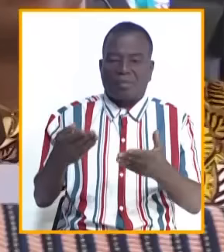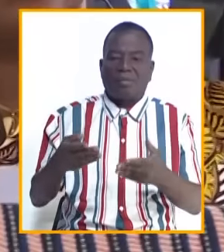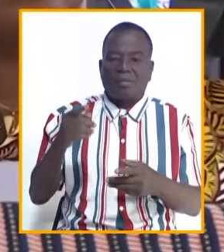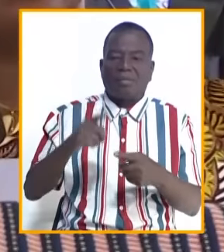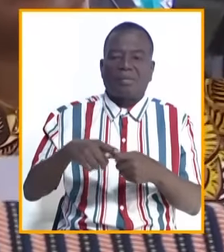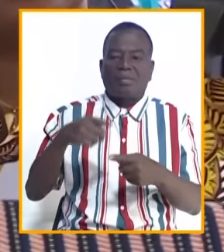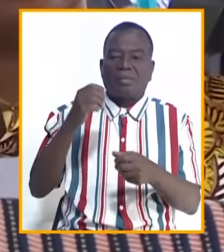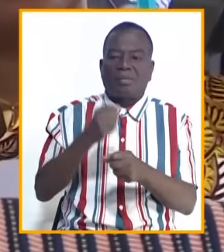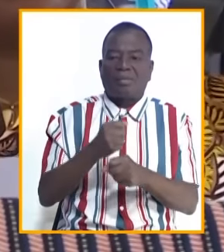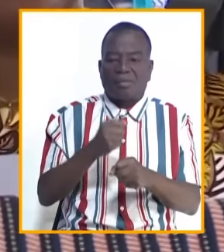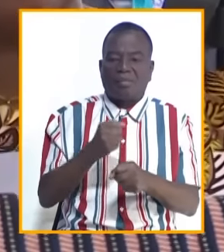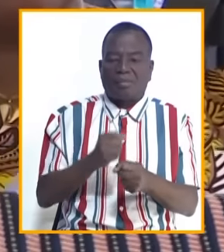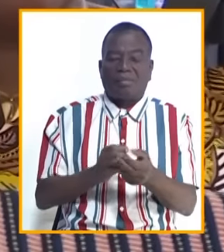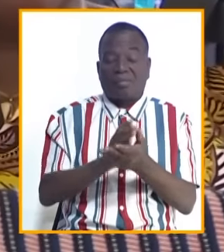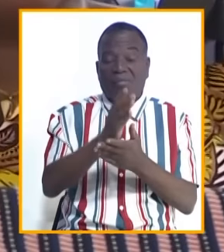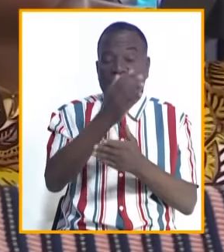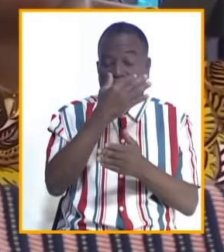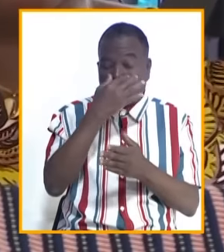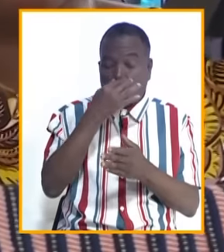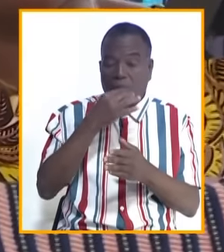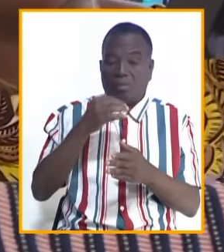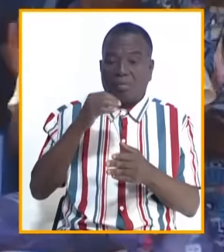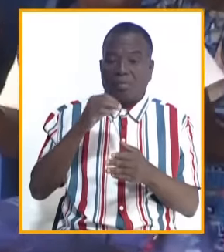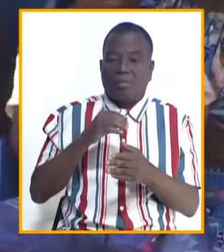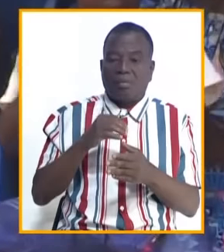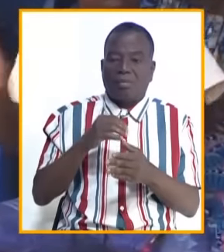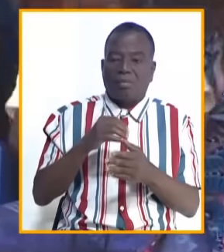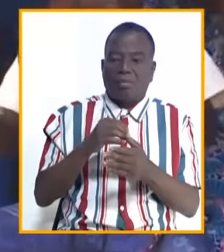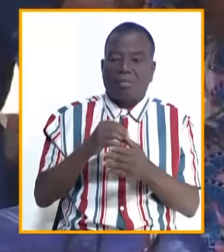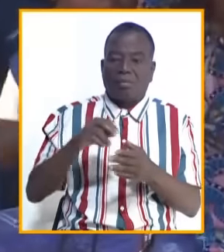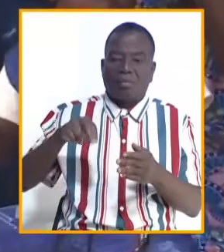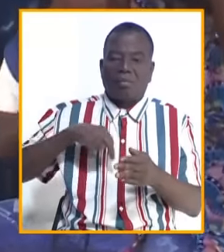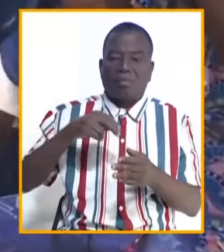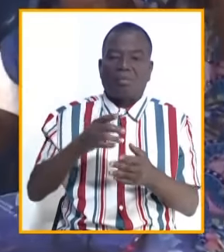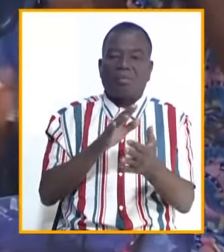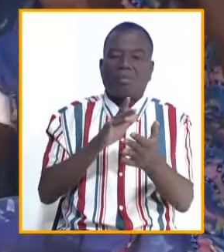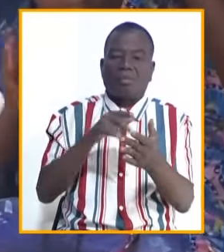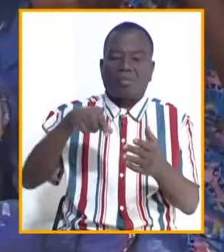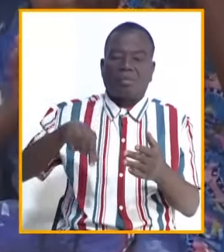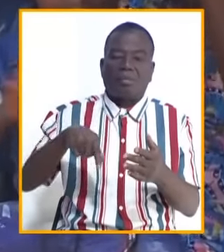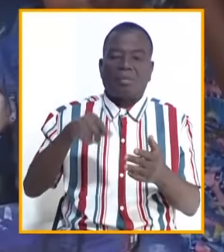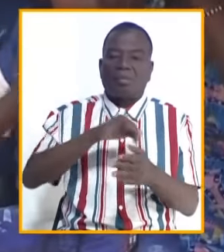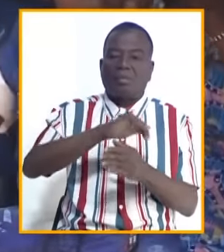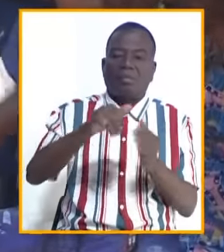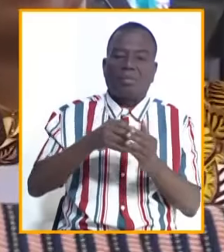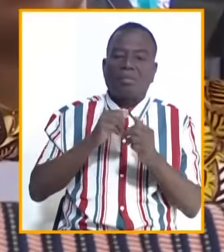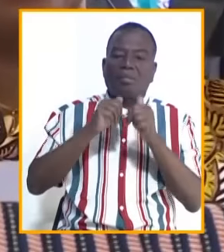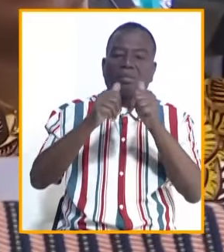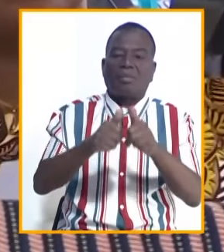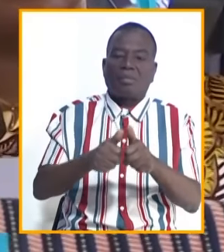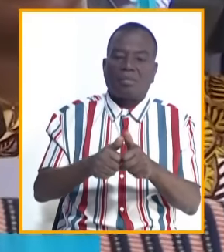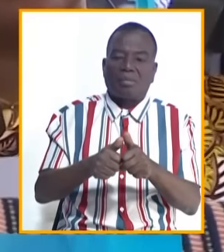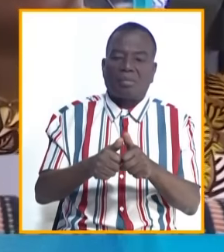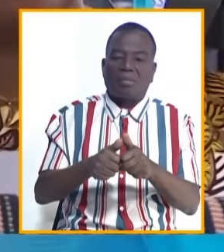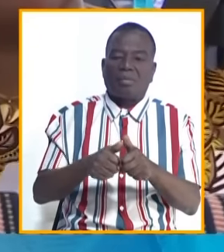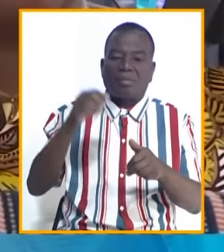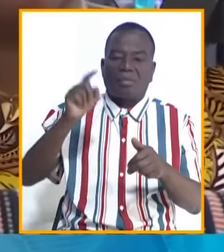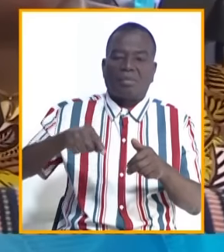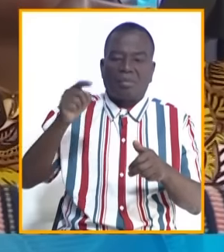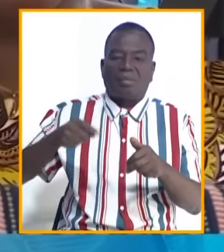de revenus et à réaffirmer leur autonomie. Nous espérons que ces dons seront le levier